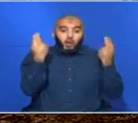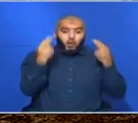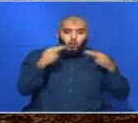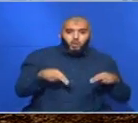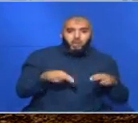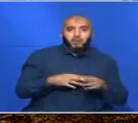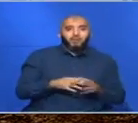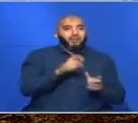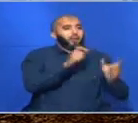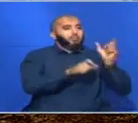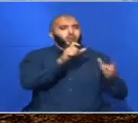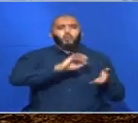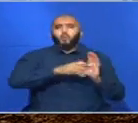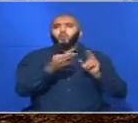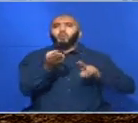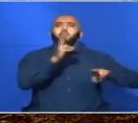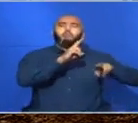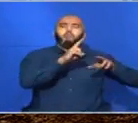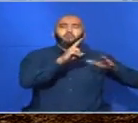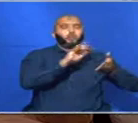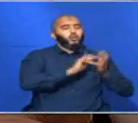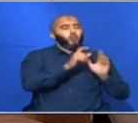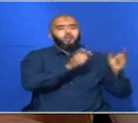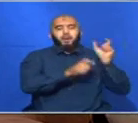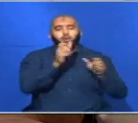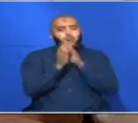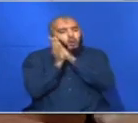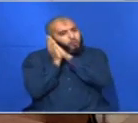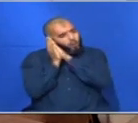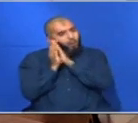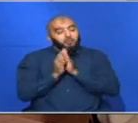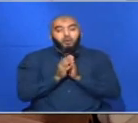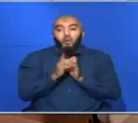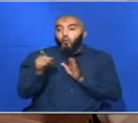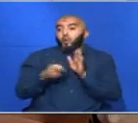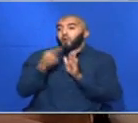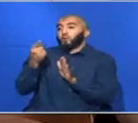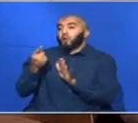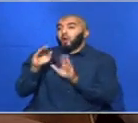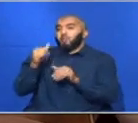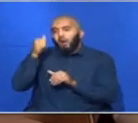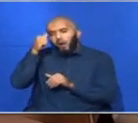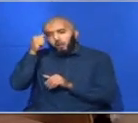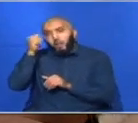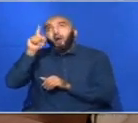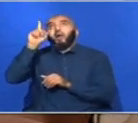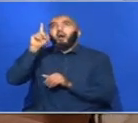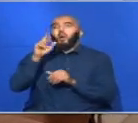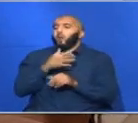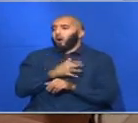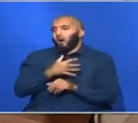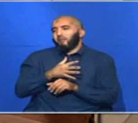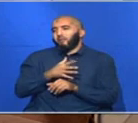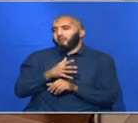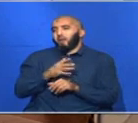من يسمعه وليس هناك من يرى الا المولى عز وجل ولكن مع ذلك تسيل دموعه تسير